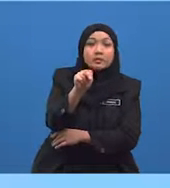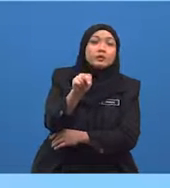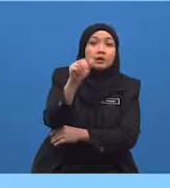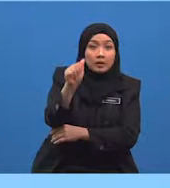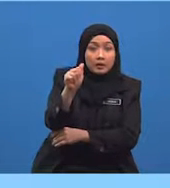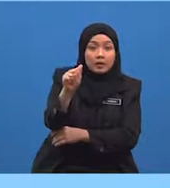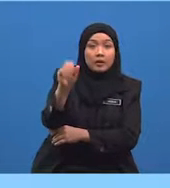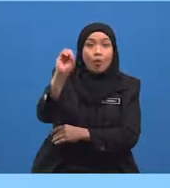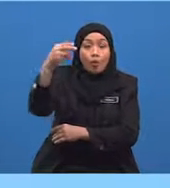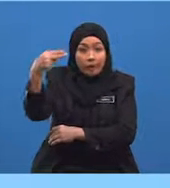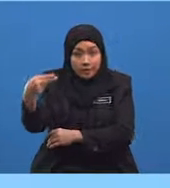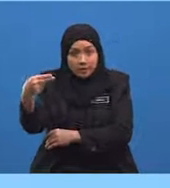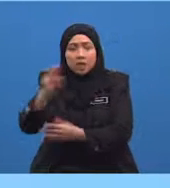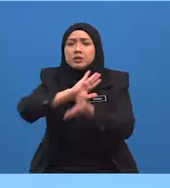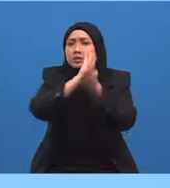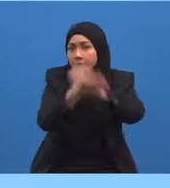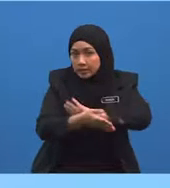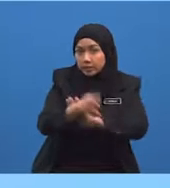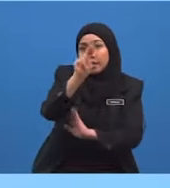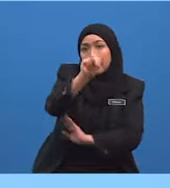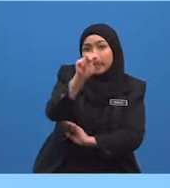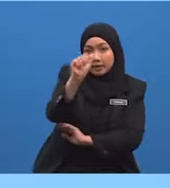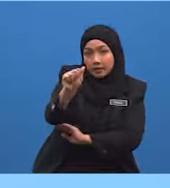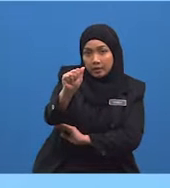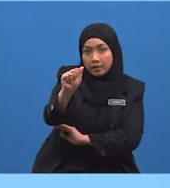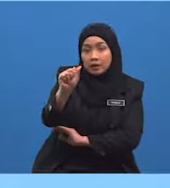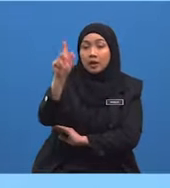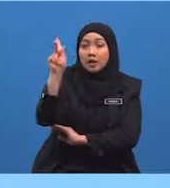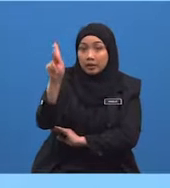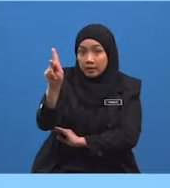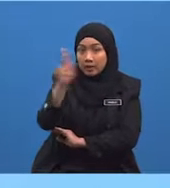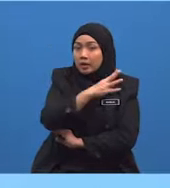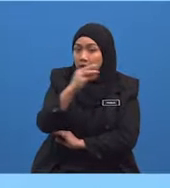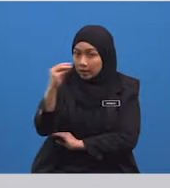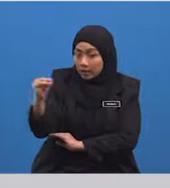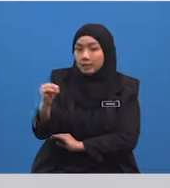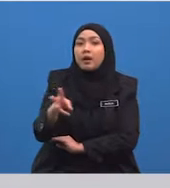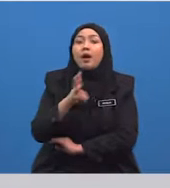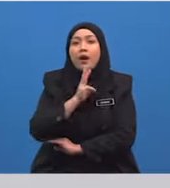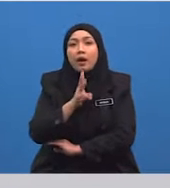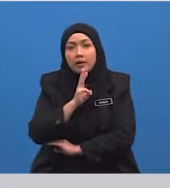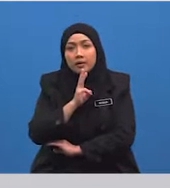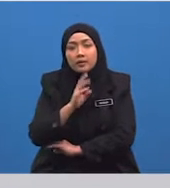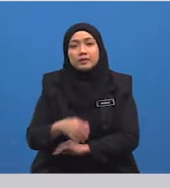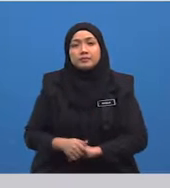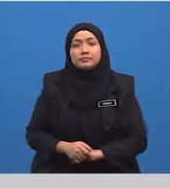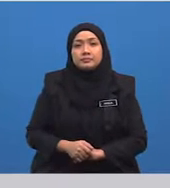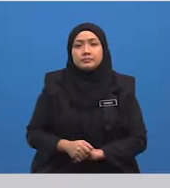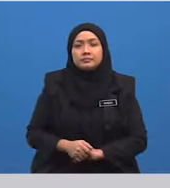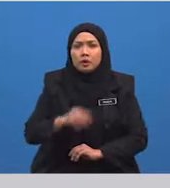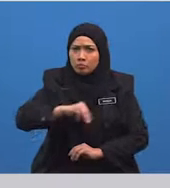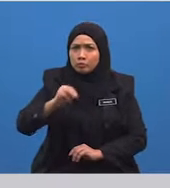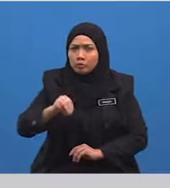akan menghasilkan natrium klorida dan air. Adakah murid-murid